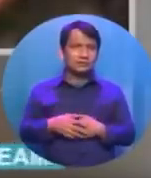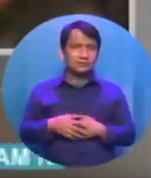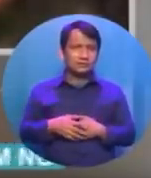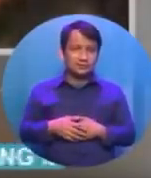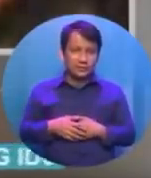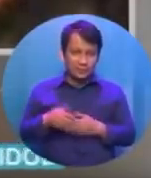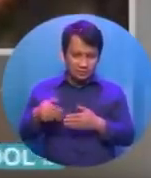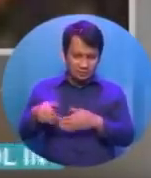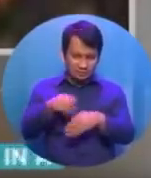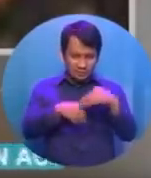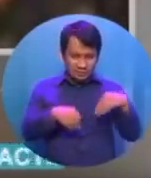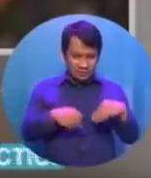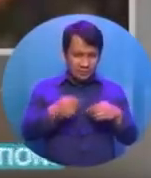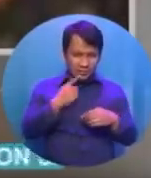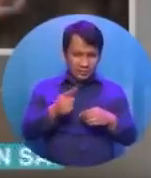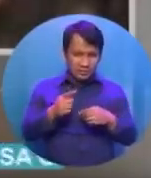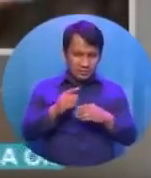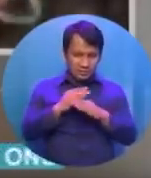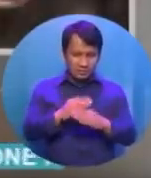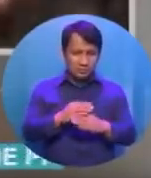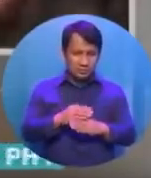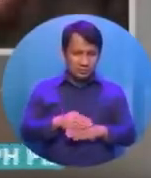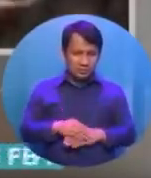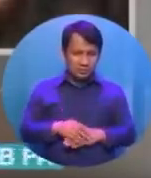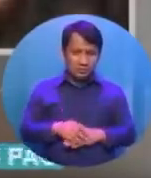Tapos minura pa nila ako. Tapos